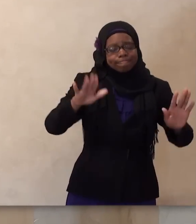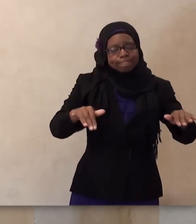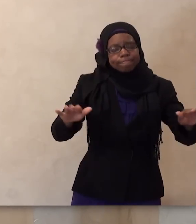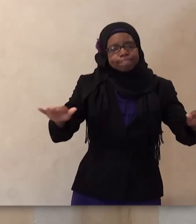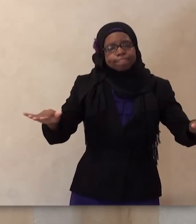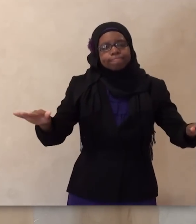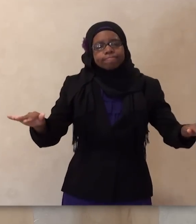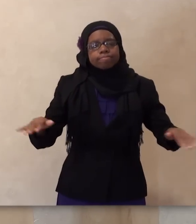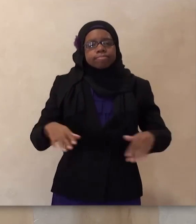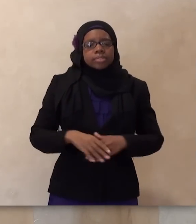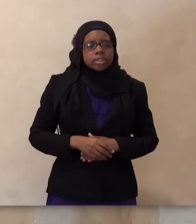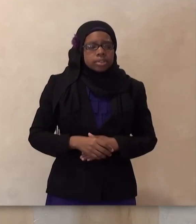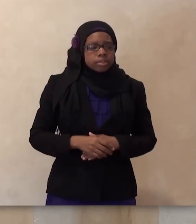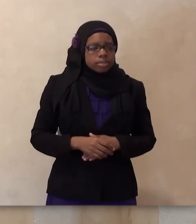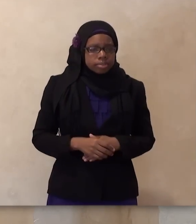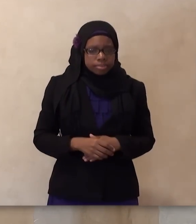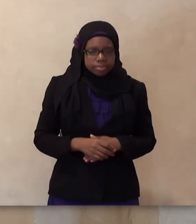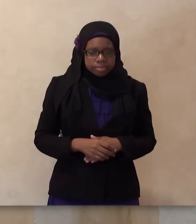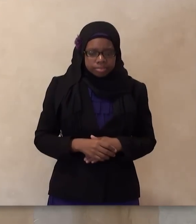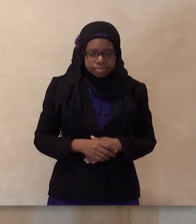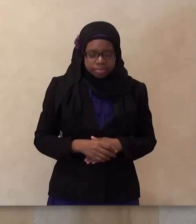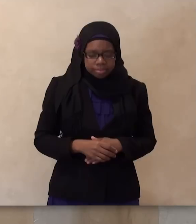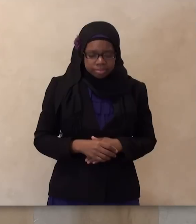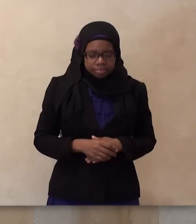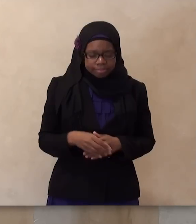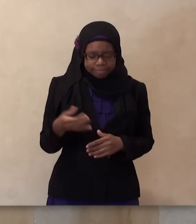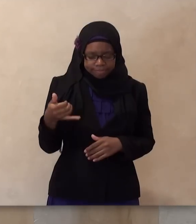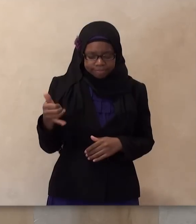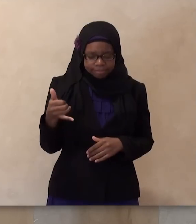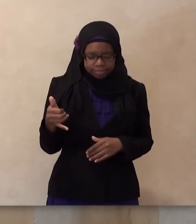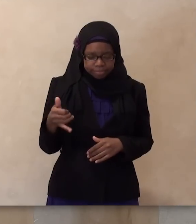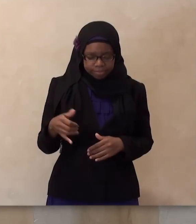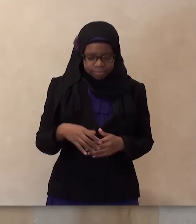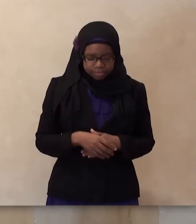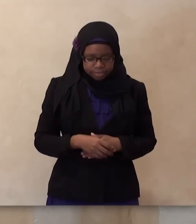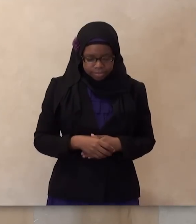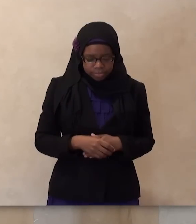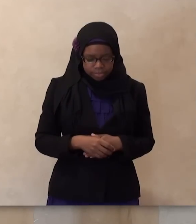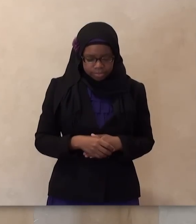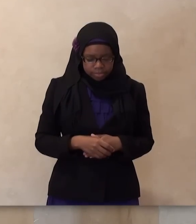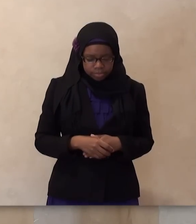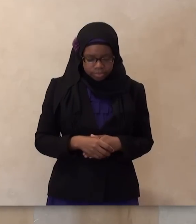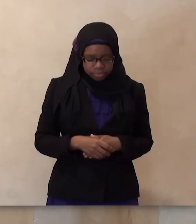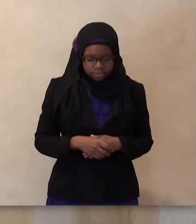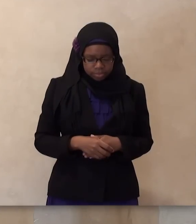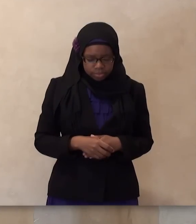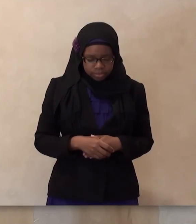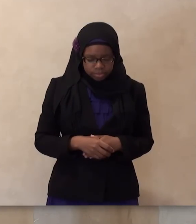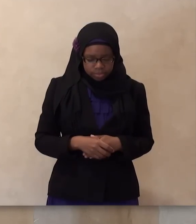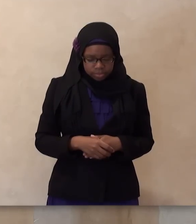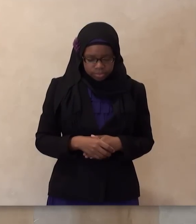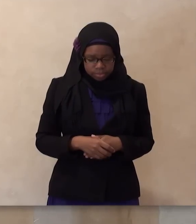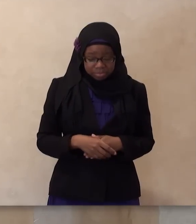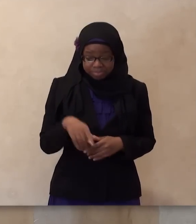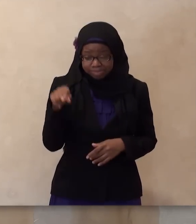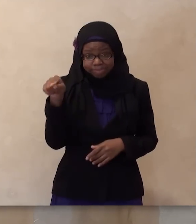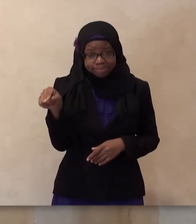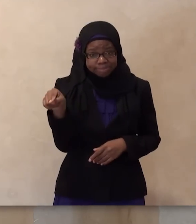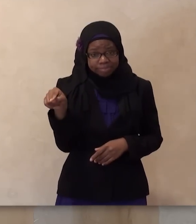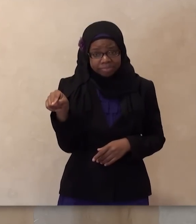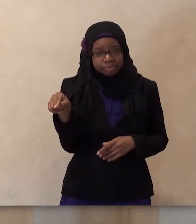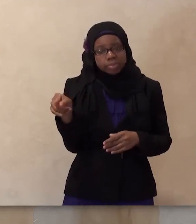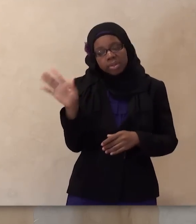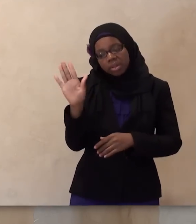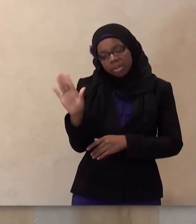رَبِّي أَنْ يُؤْتِيَنِ خَيْرًا مِّنْ جَنَّتِكَ وَيُرْسِلَ عَلَيْهَا حُسْبَانًا مِّنَ السَّمَاءِ فَتُصْبِحَ صَعِيدًا زَلَقًا. The believer friend is saying that